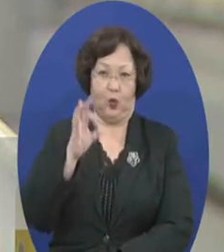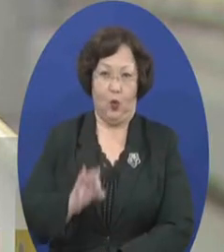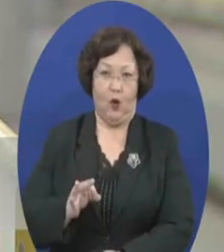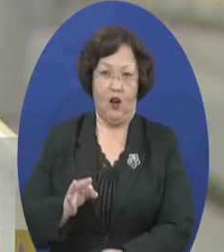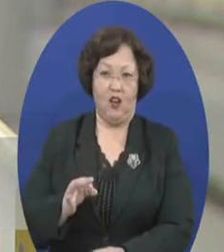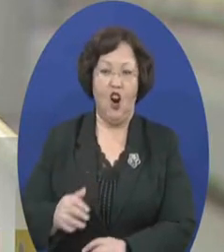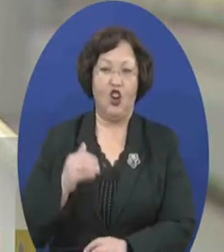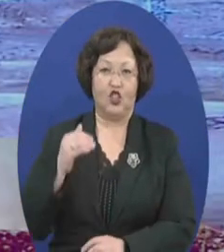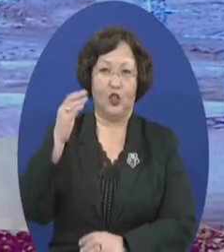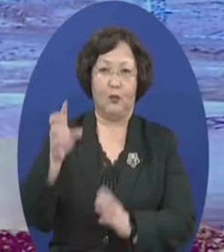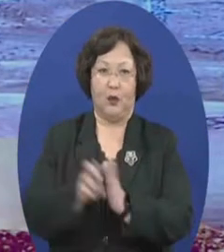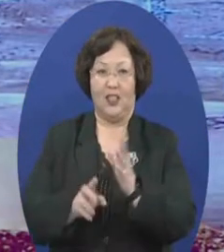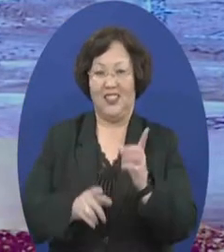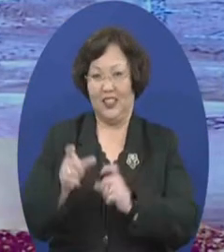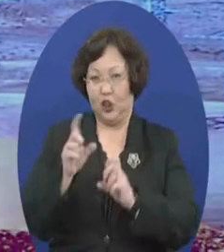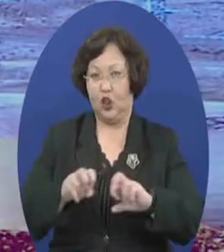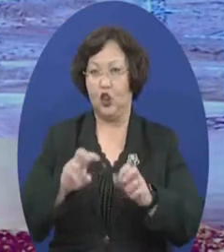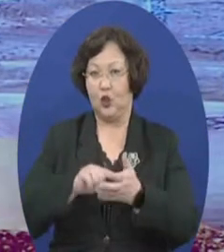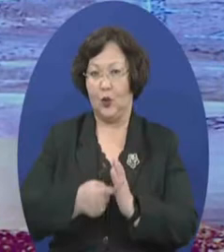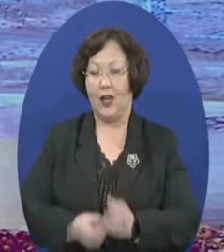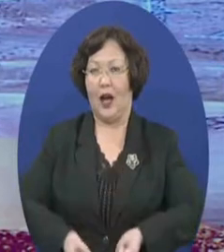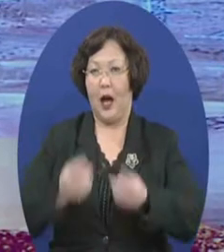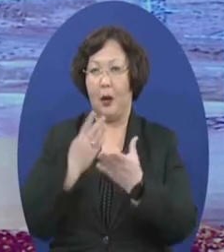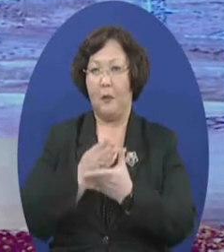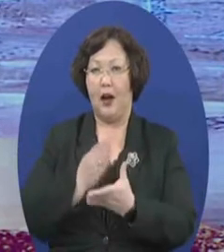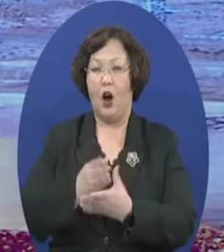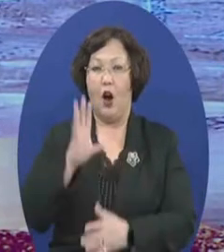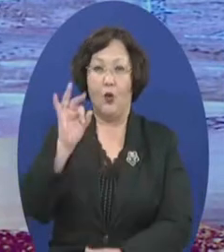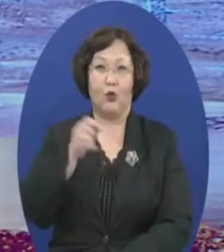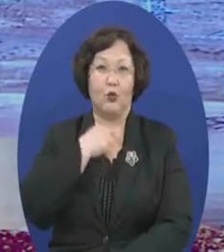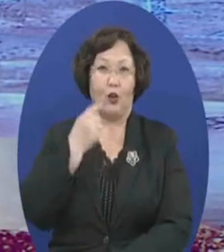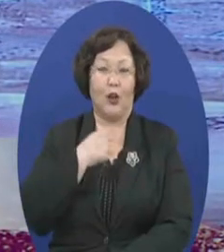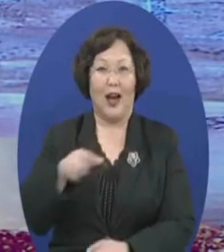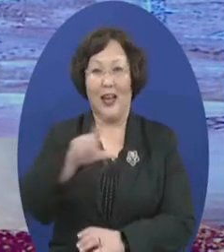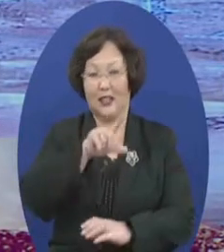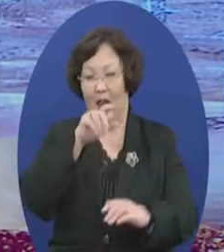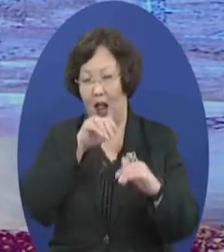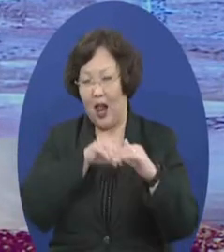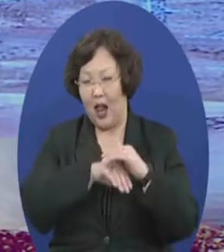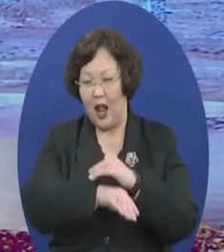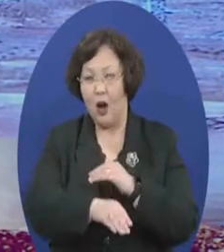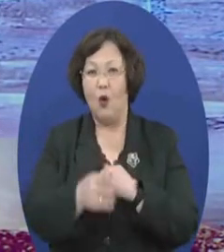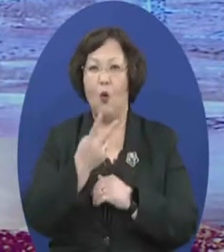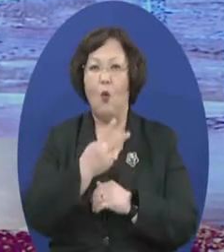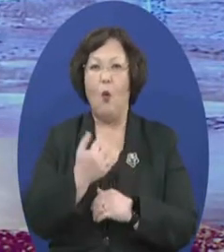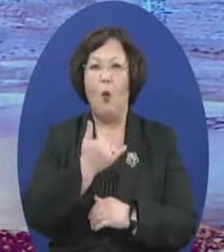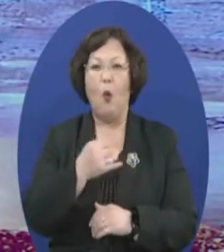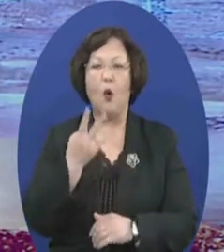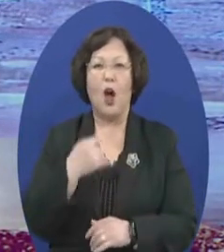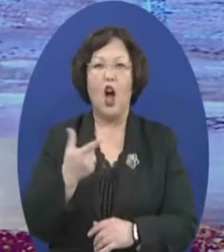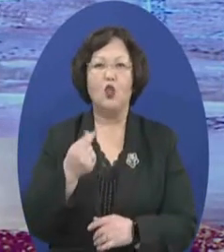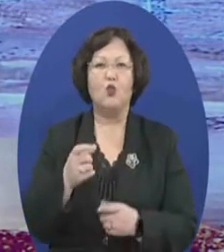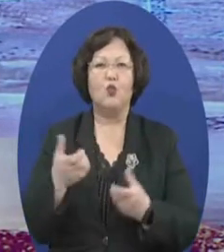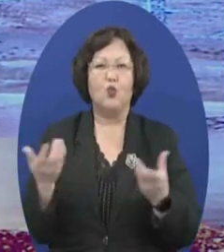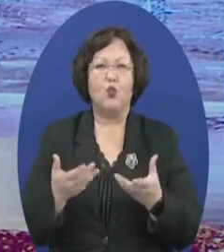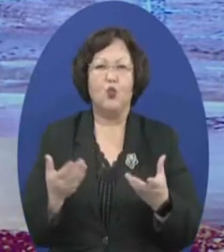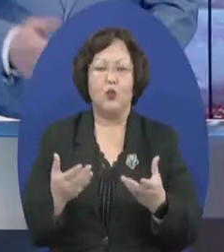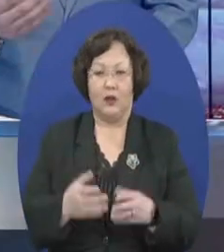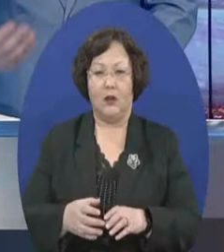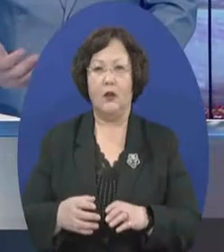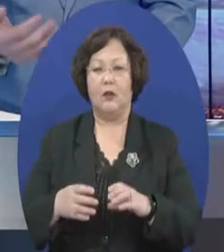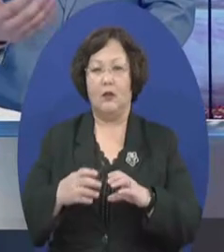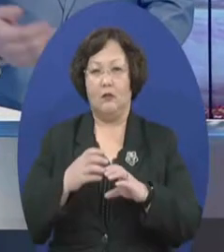засгийн хувьд том тооцоол гарсан юм а. За үзэгч та бүхэнд оюут толгойн уурхайн гүний уурхайг товчхон тайлбарлая. Блокчлон олборлох